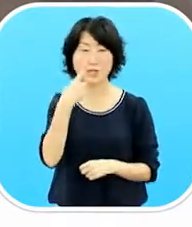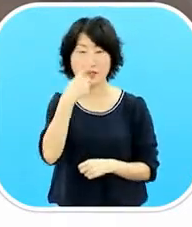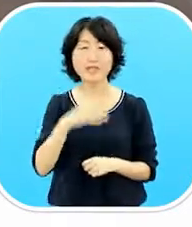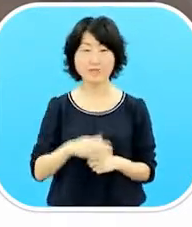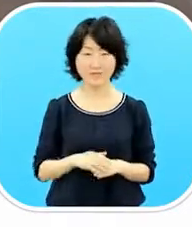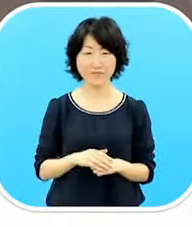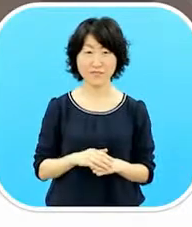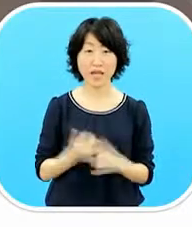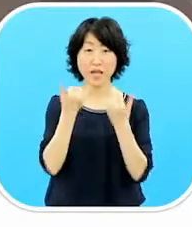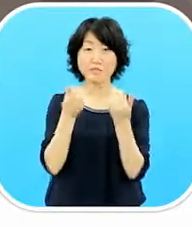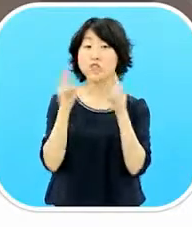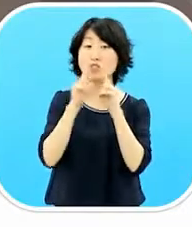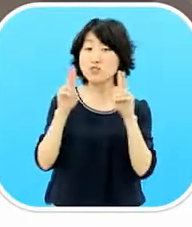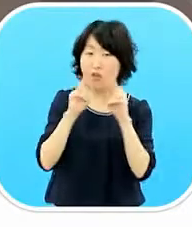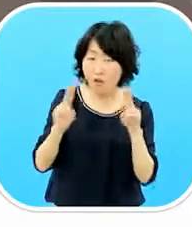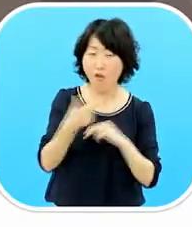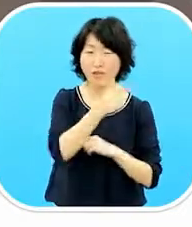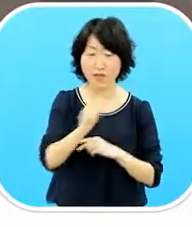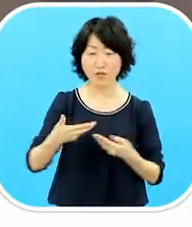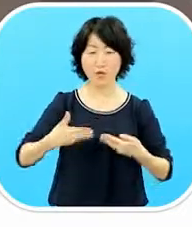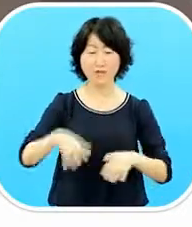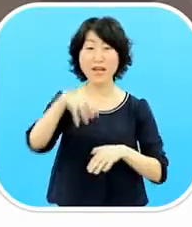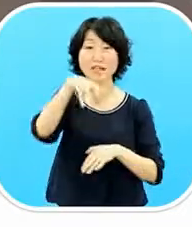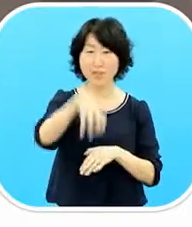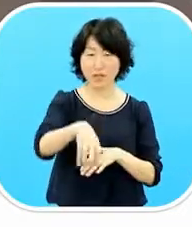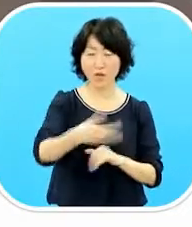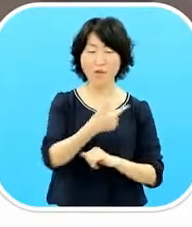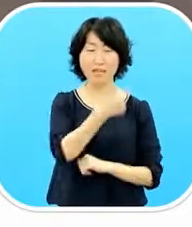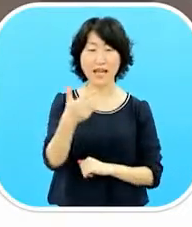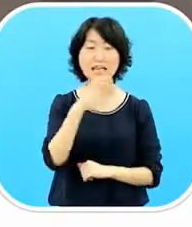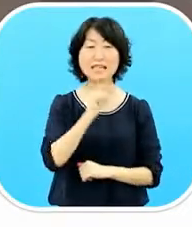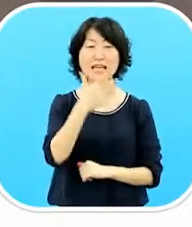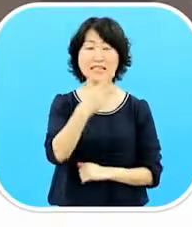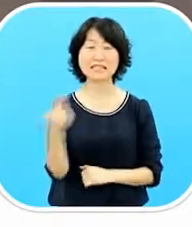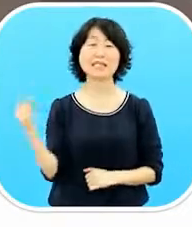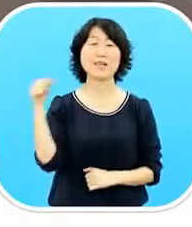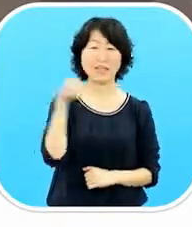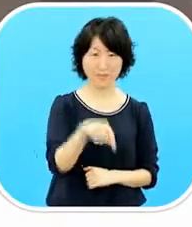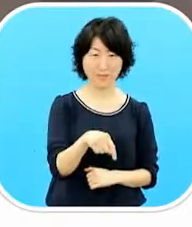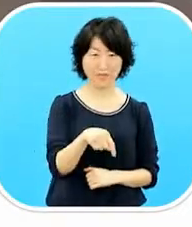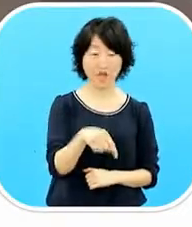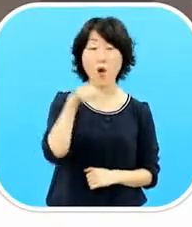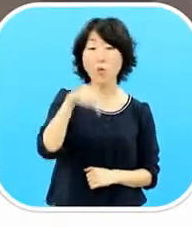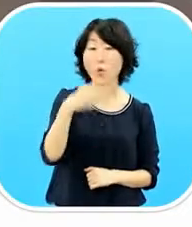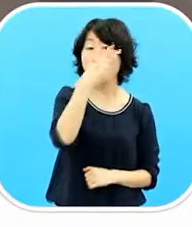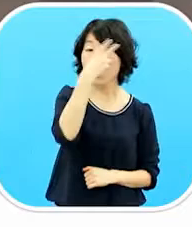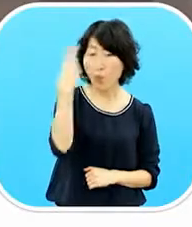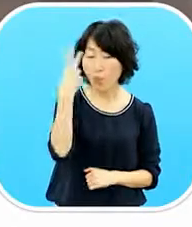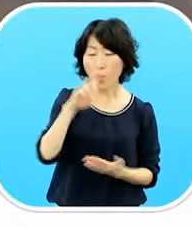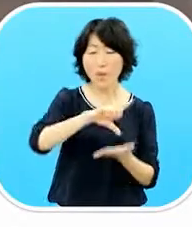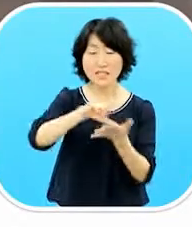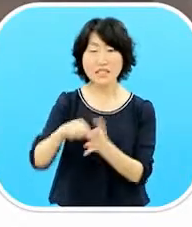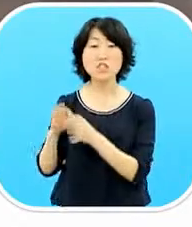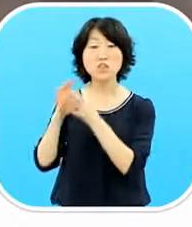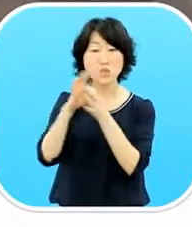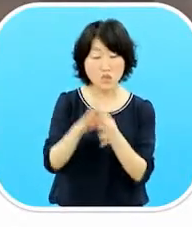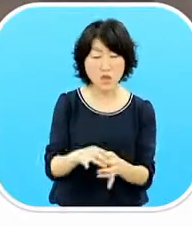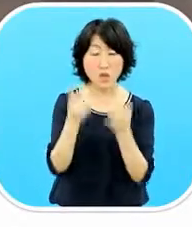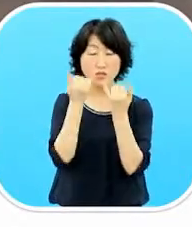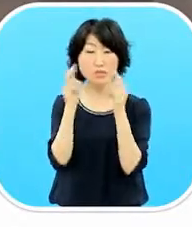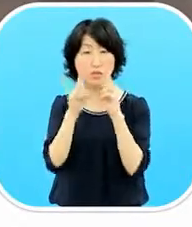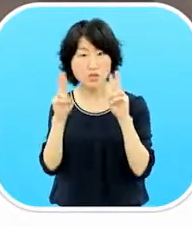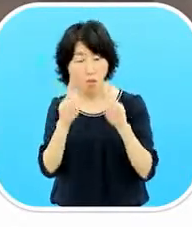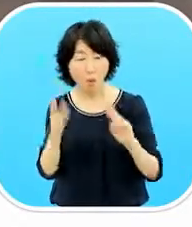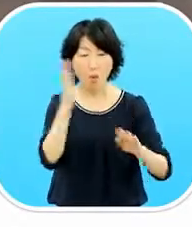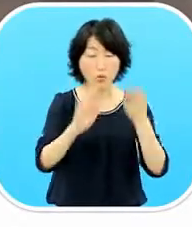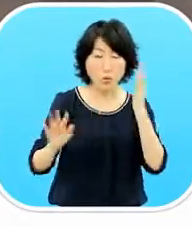おばこ節やドンパン節を生んだ大仙市にやってきました。こちらの高校では地域に伝わる民謡や踊りを伝承している高校生